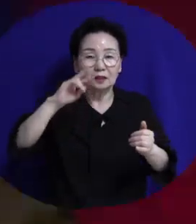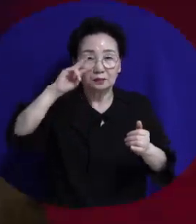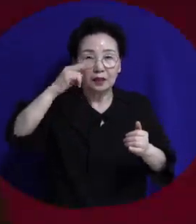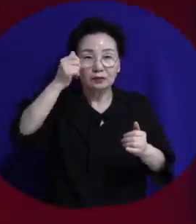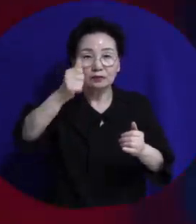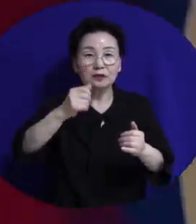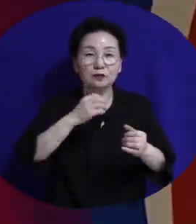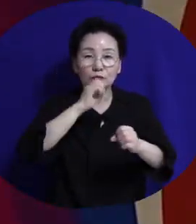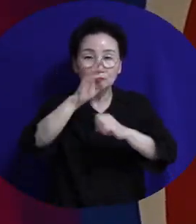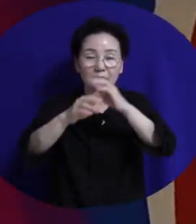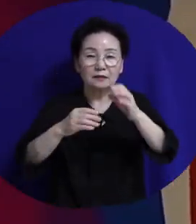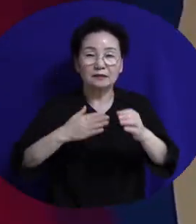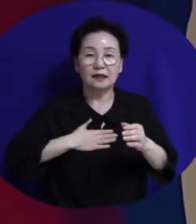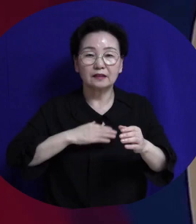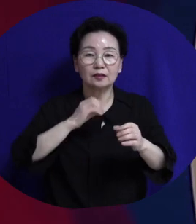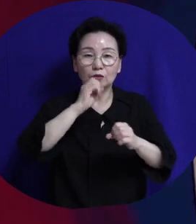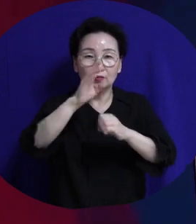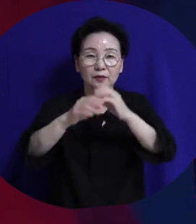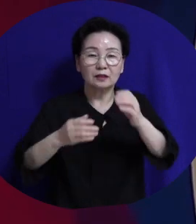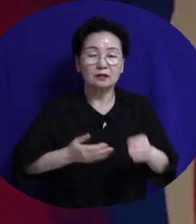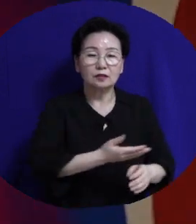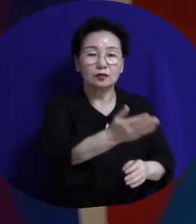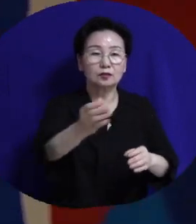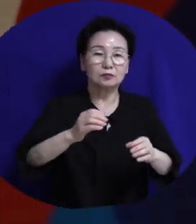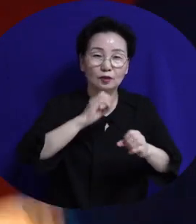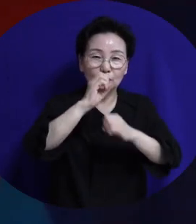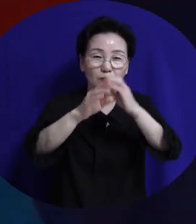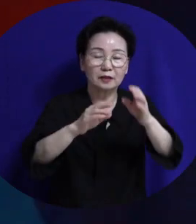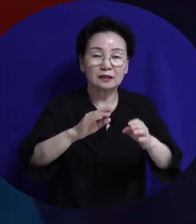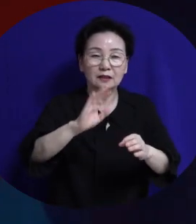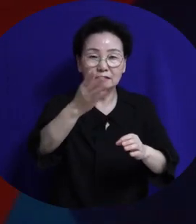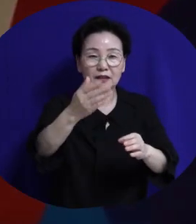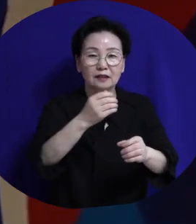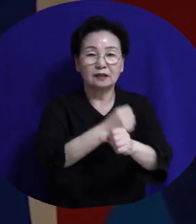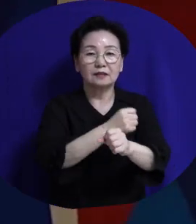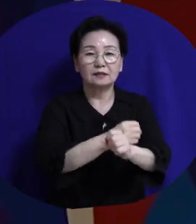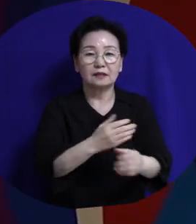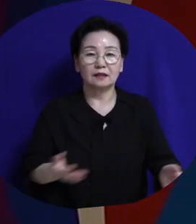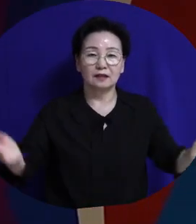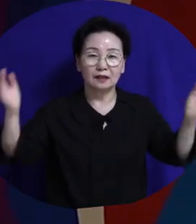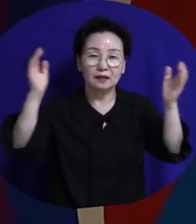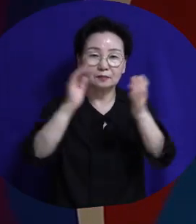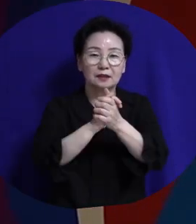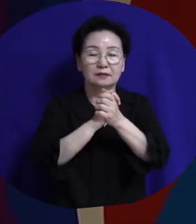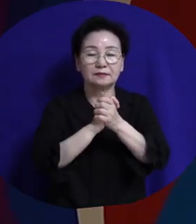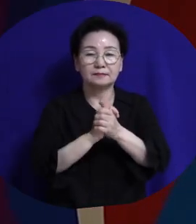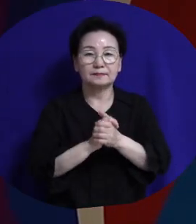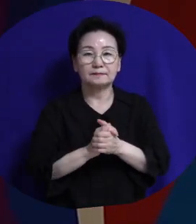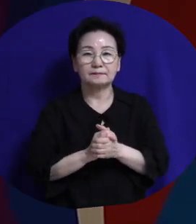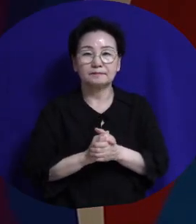이초성 목사의 고백인 걸 믿으면 두 손이가 여러분의 고백이 되어야 된다는 걸 깨달아 여러분의 고백이 되어야 된다는 거예요.